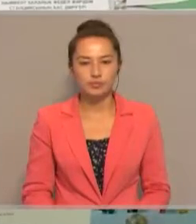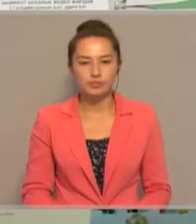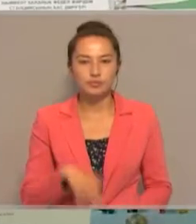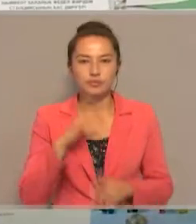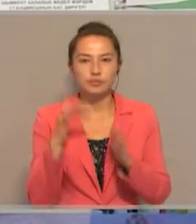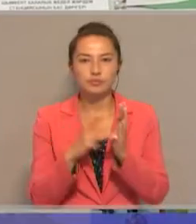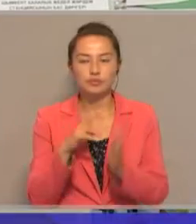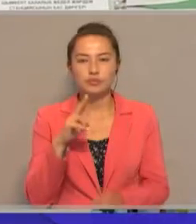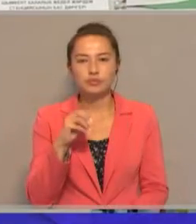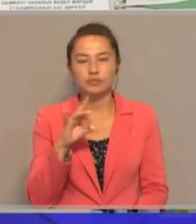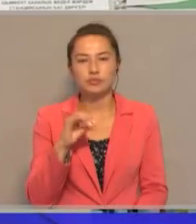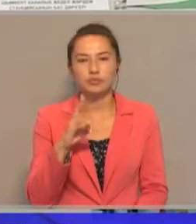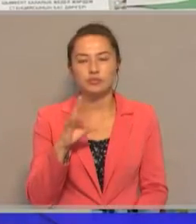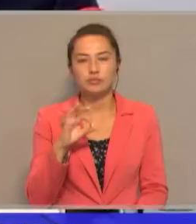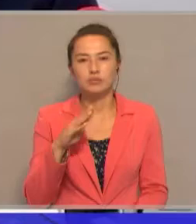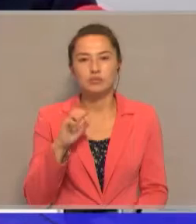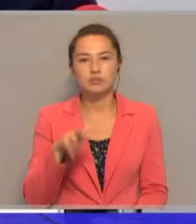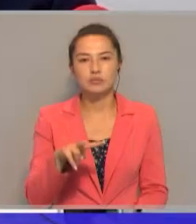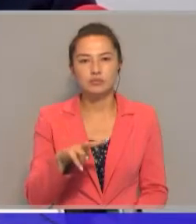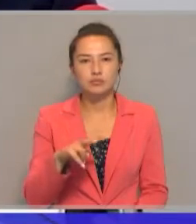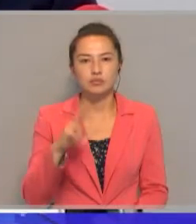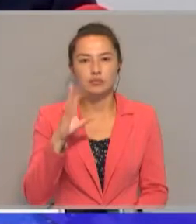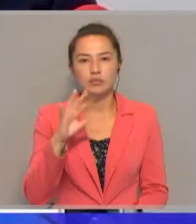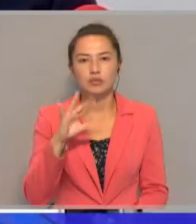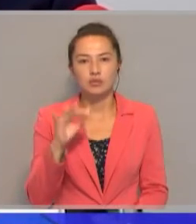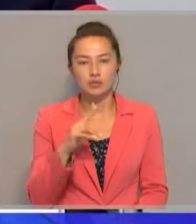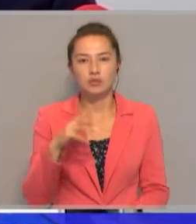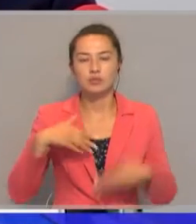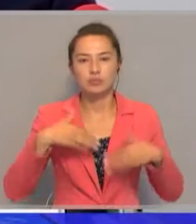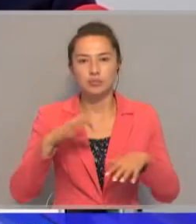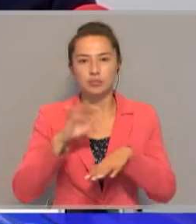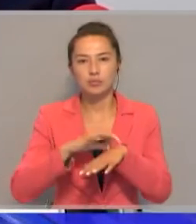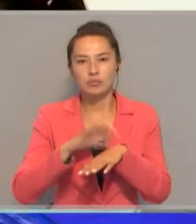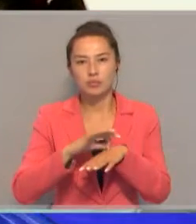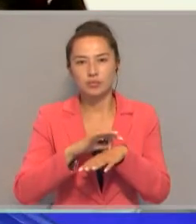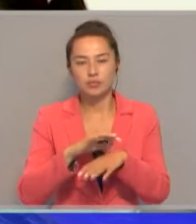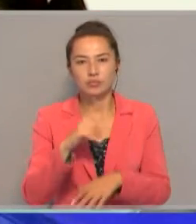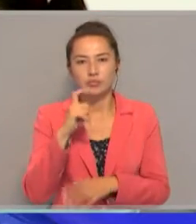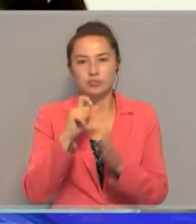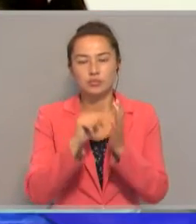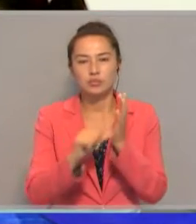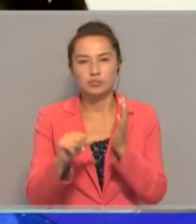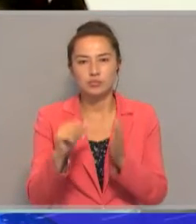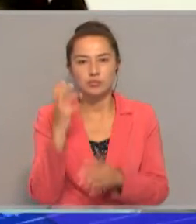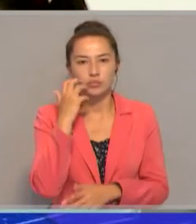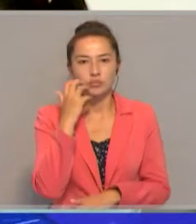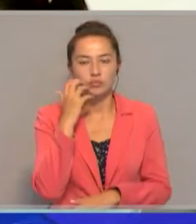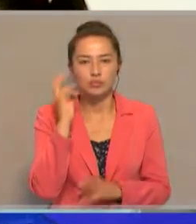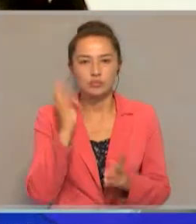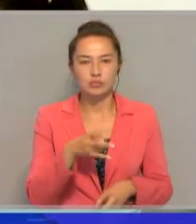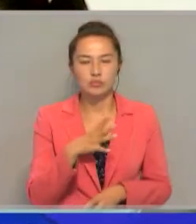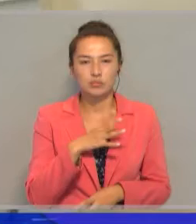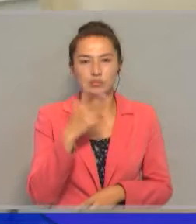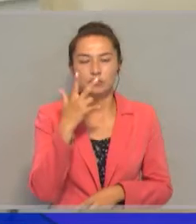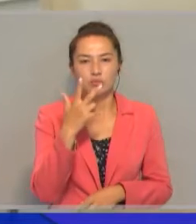Қалалық перинаталдық орталыққа соңғы тәуліктерде коронавирус және пневмония ауруларына шалдыққан 160 жүкті әйел түскен. Оның үшеуі аса